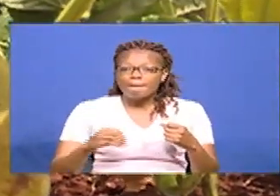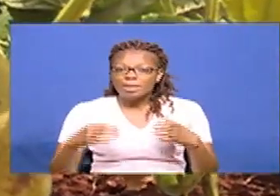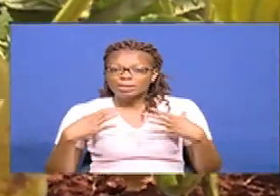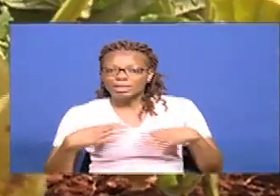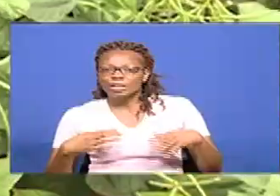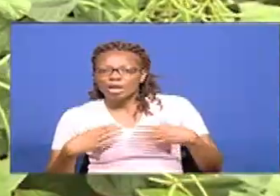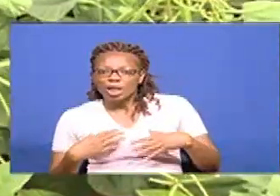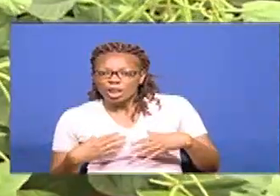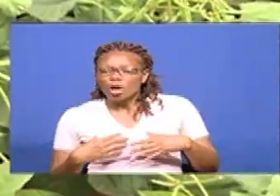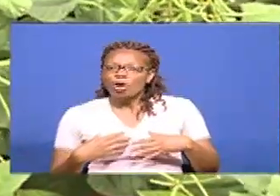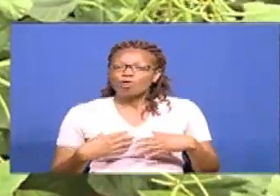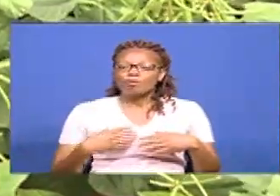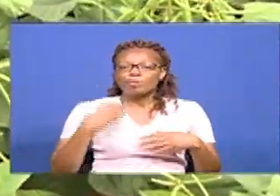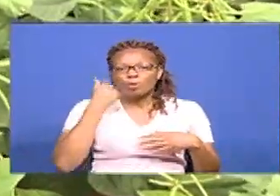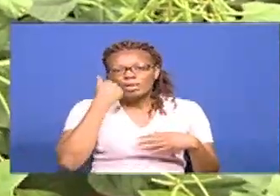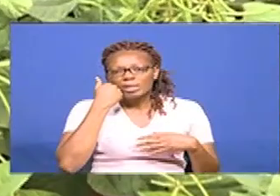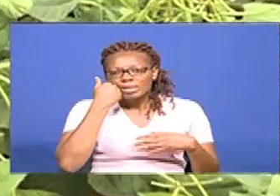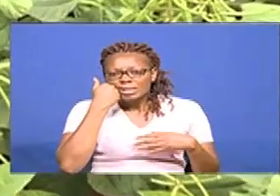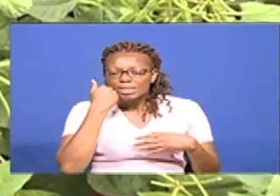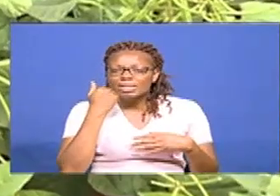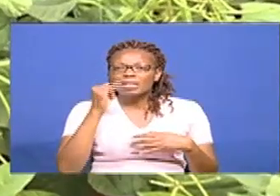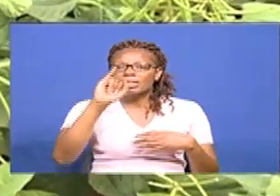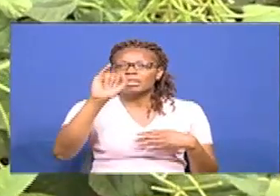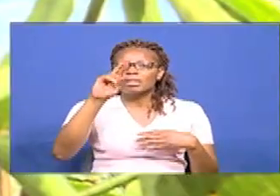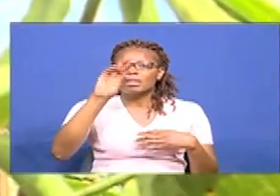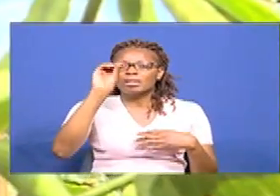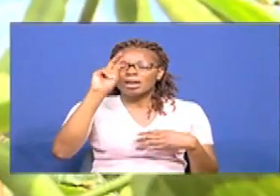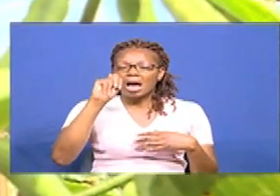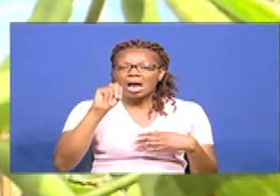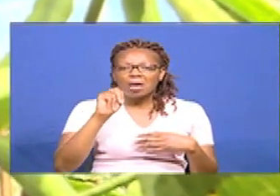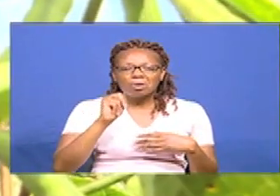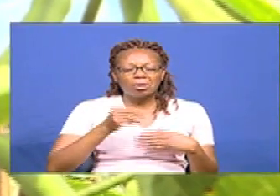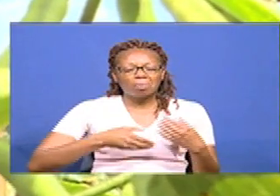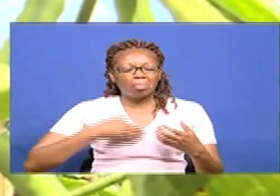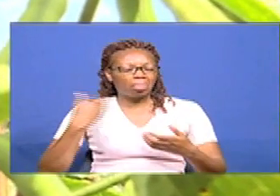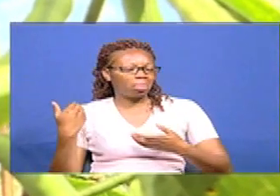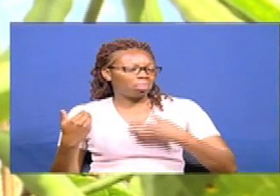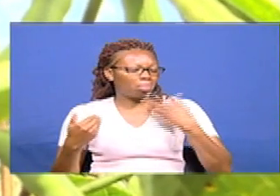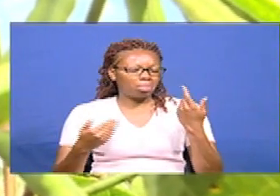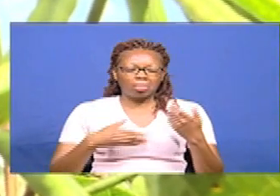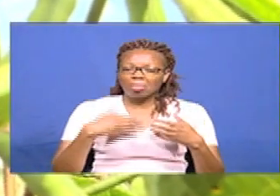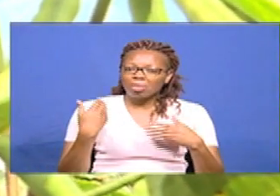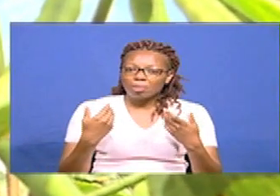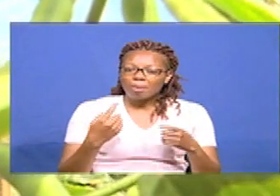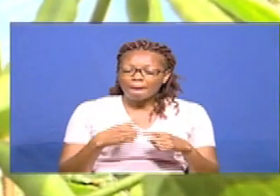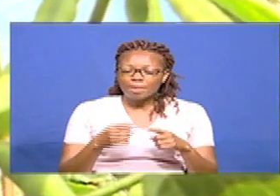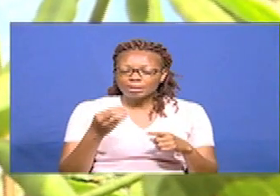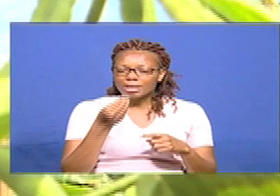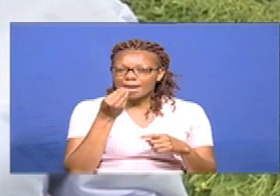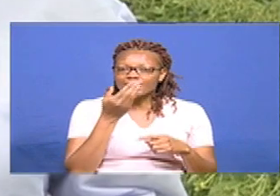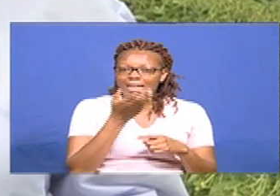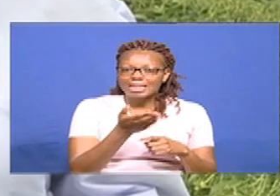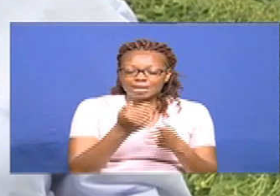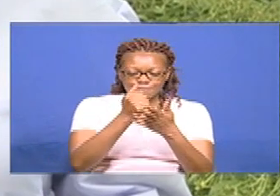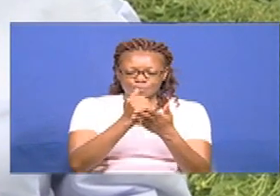mwilini. Ndengu ni mojawapo ya mimea ambayo itakusaidia kuwa na chuma mwilini. Si hilo tu, na ndengu